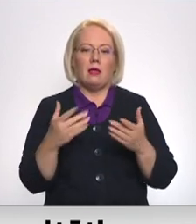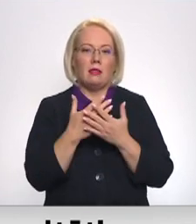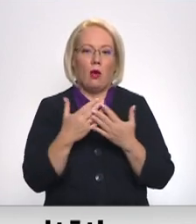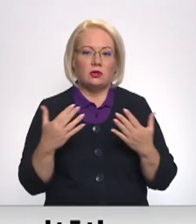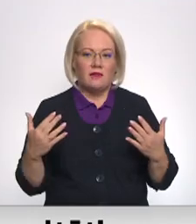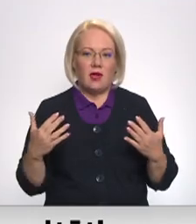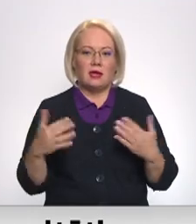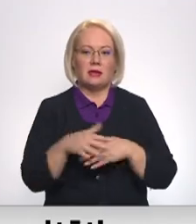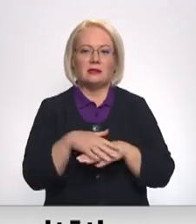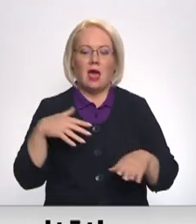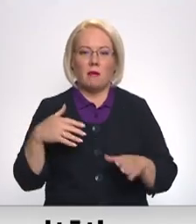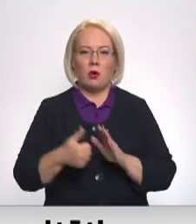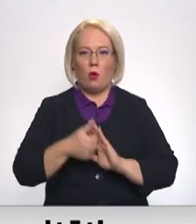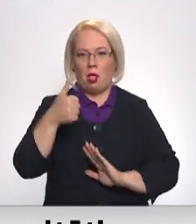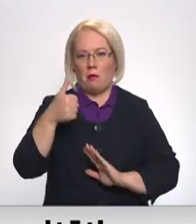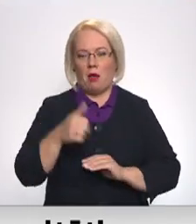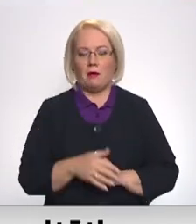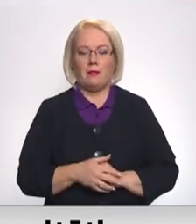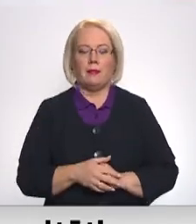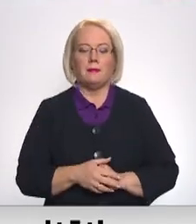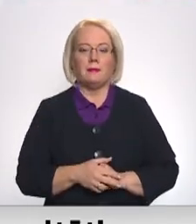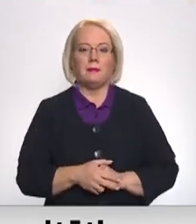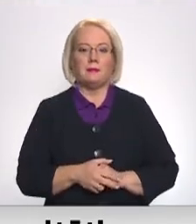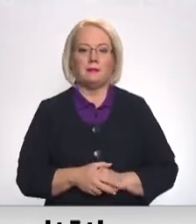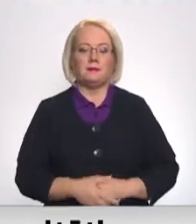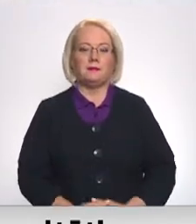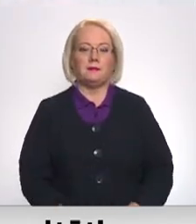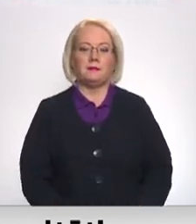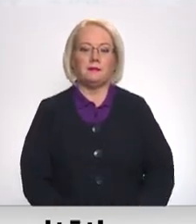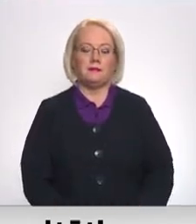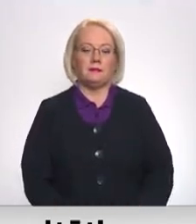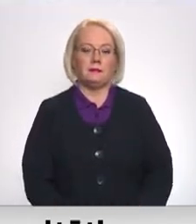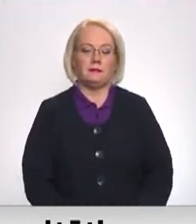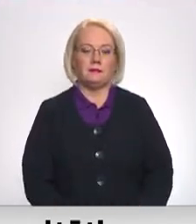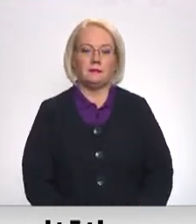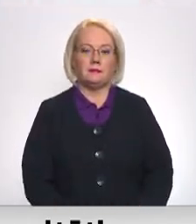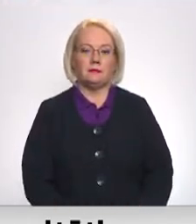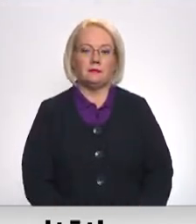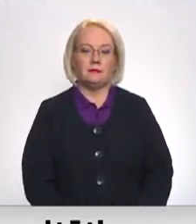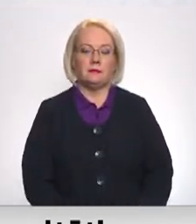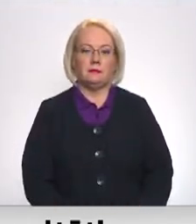daudzveidība Saimā, jo labāk. Dāvids Fredenfelds, Aigars Kovaļevskis, Latvijas televīzija.